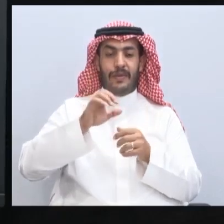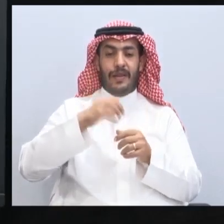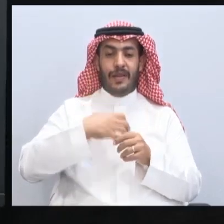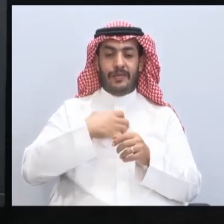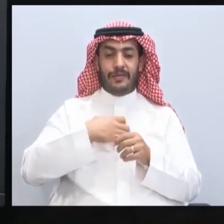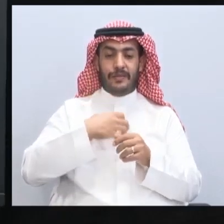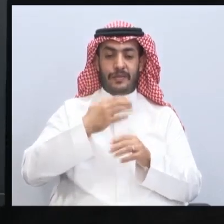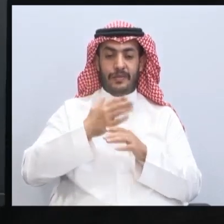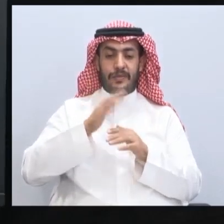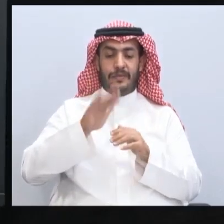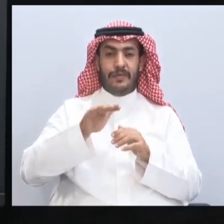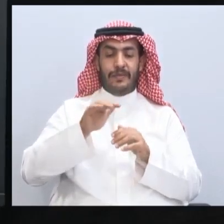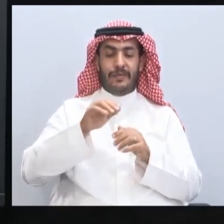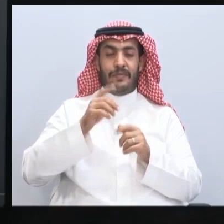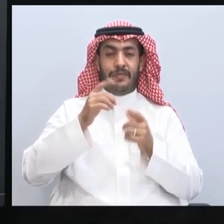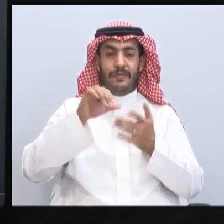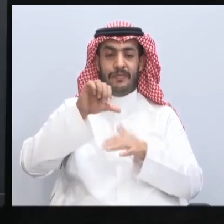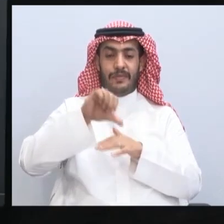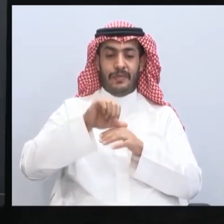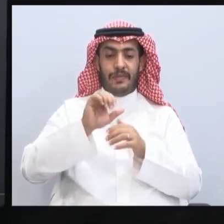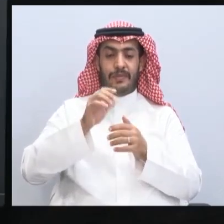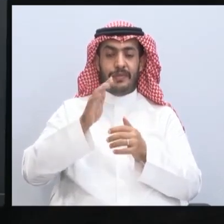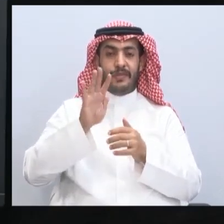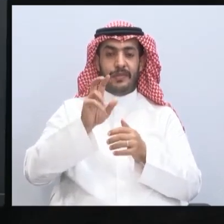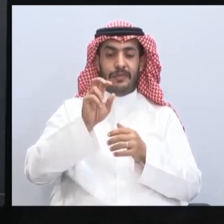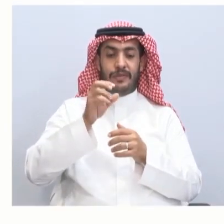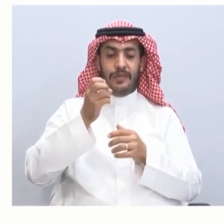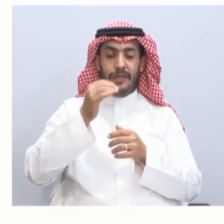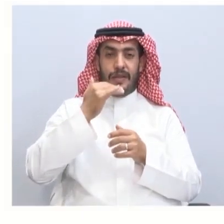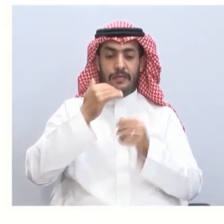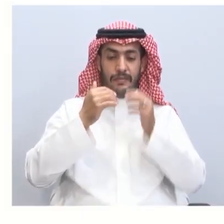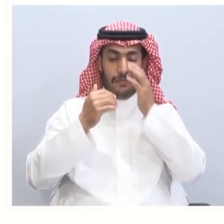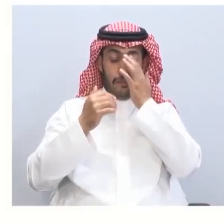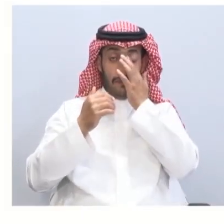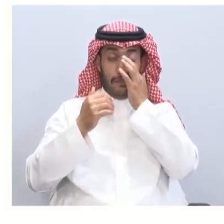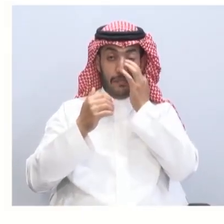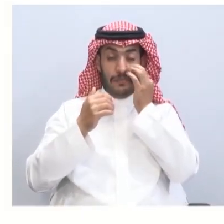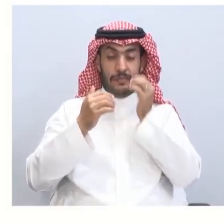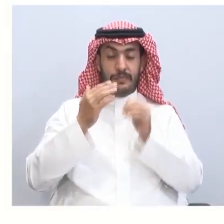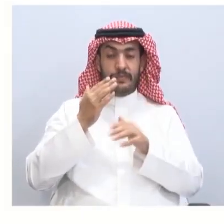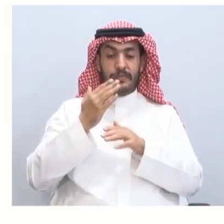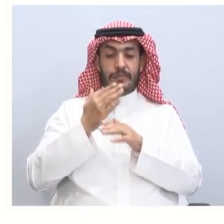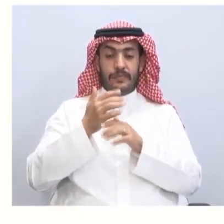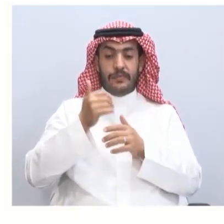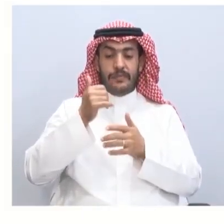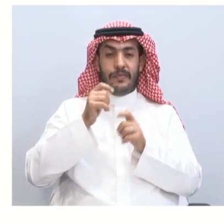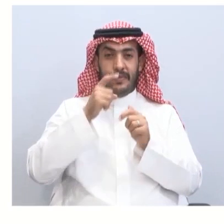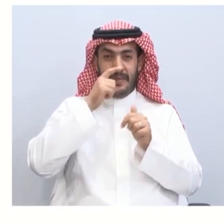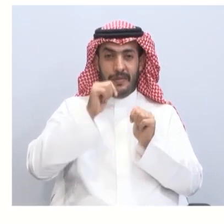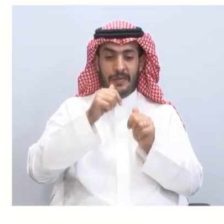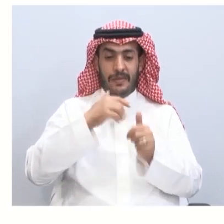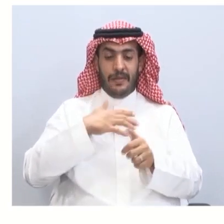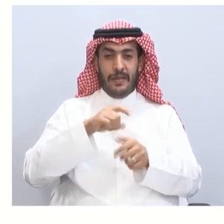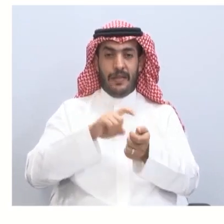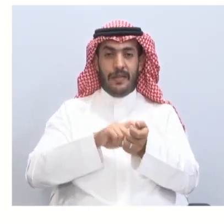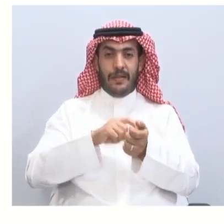الاجنبي الذي كان متمركزا في شبه جزيره العربيه ممتازين احسنتم القيم والمبادئ